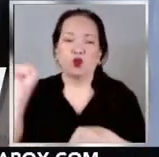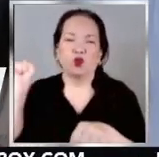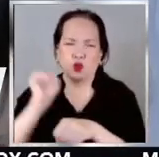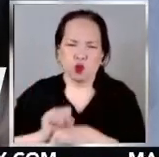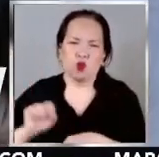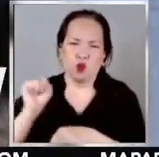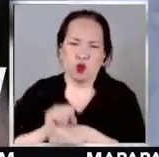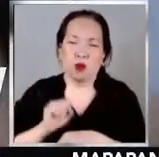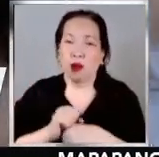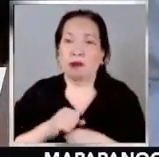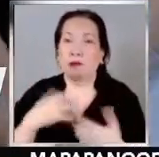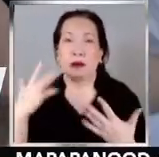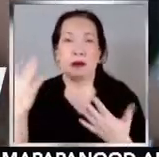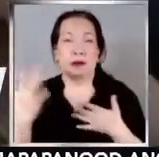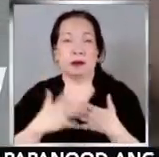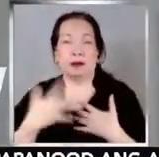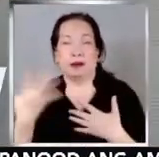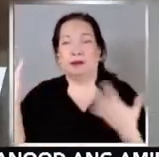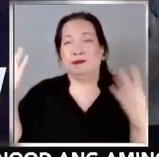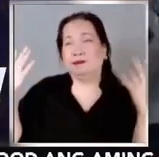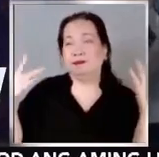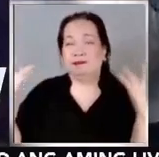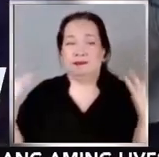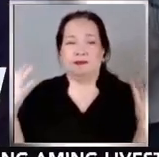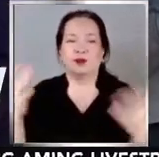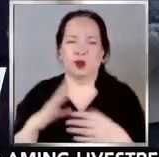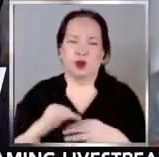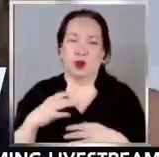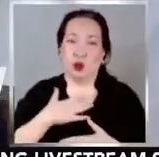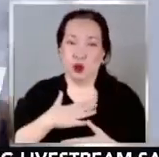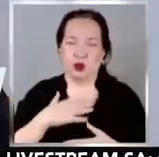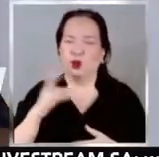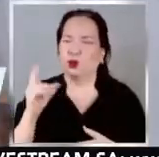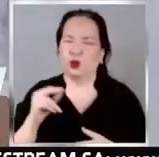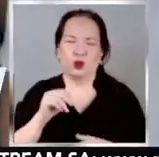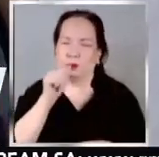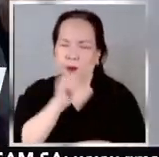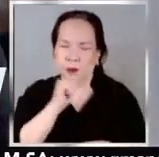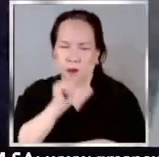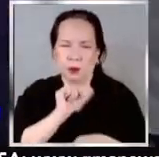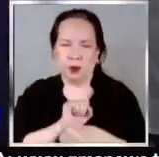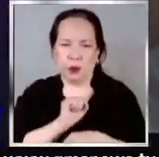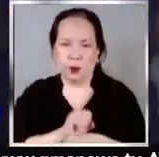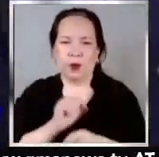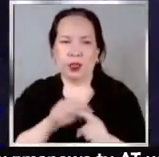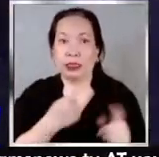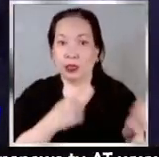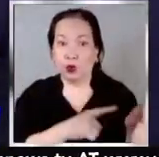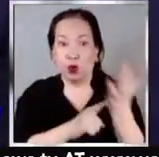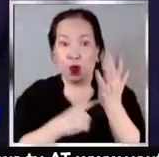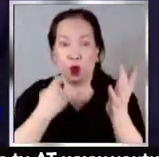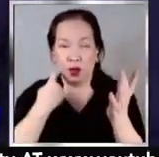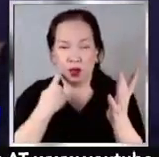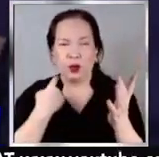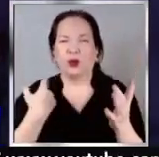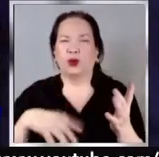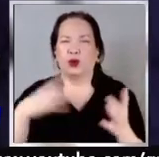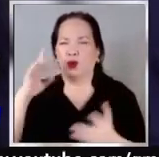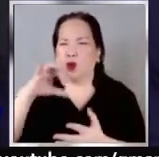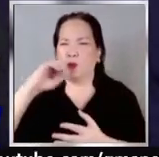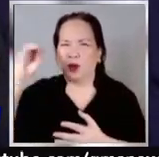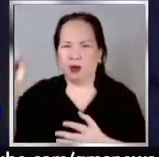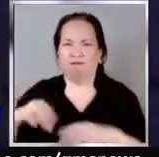hindi siya puro fun. It's very hard work. Alam ko 100% yung binigay nila sa lahat ng activities or sa lahat ng